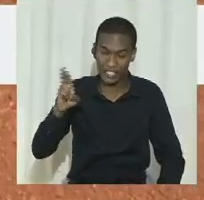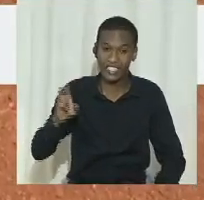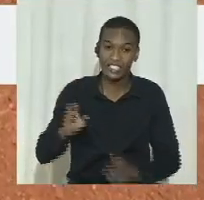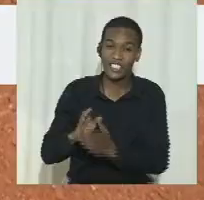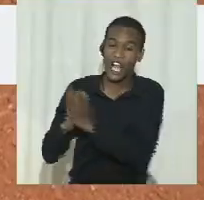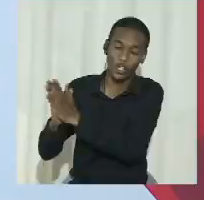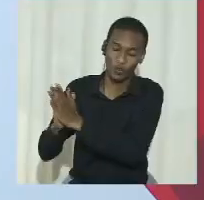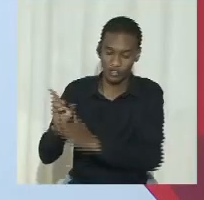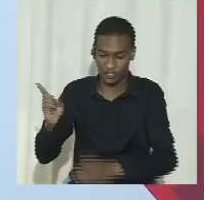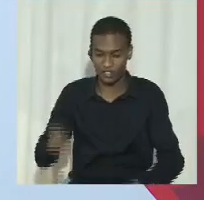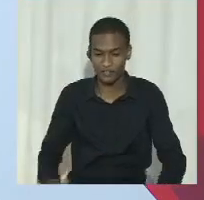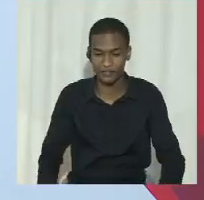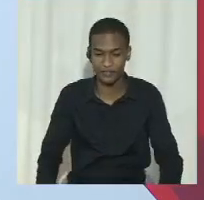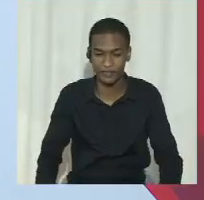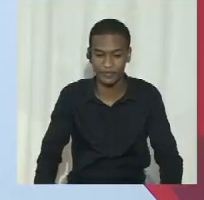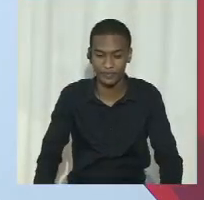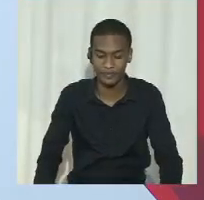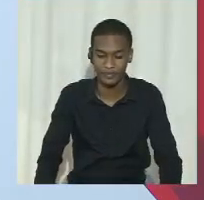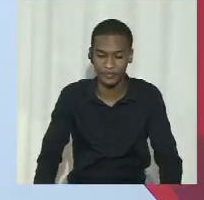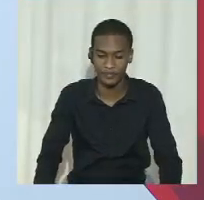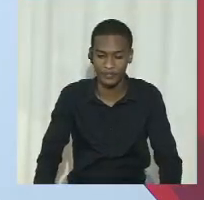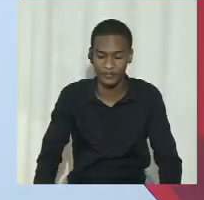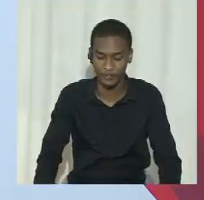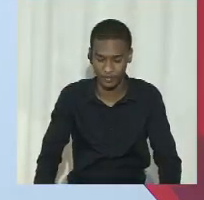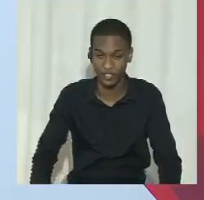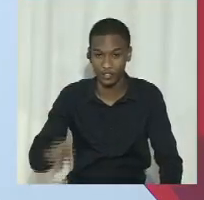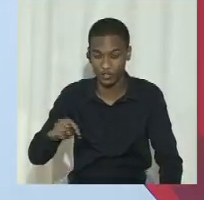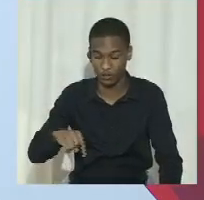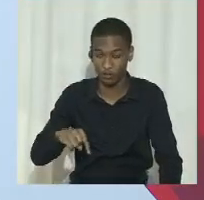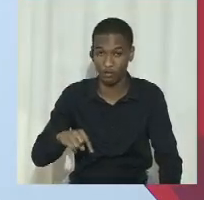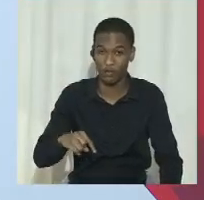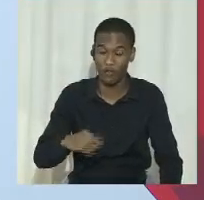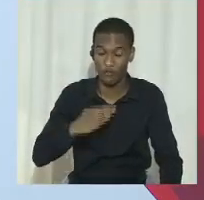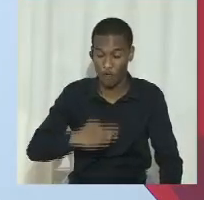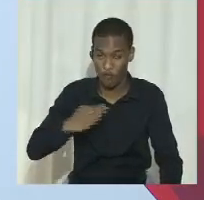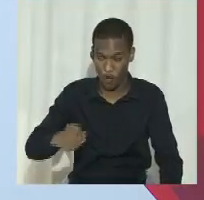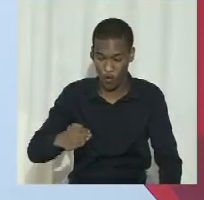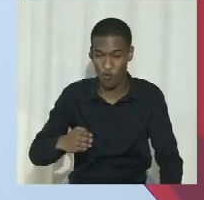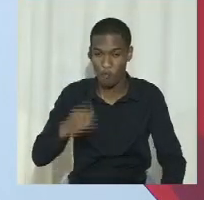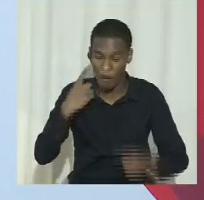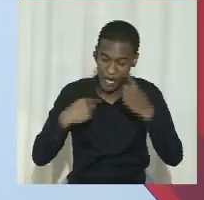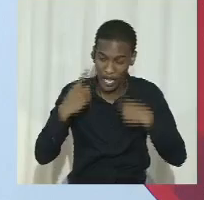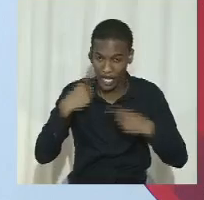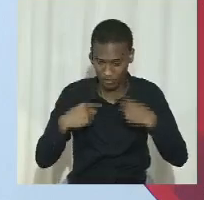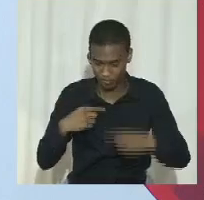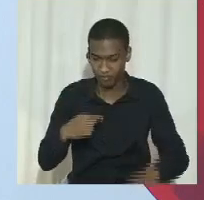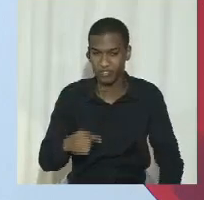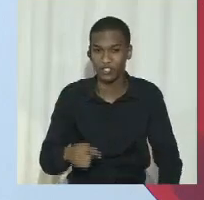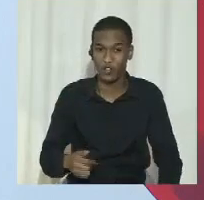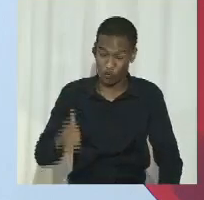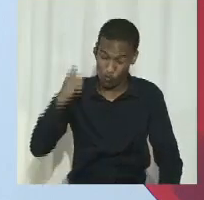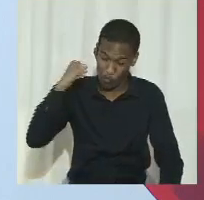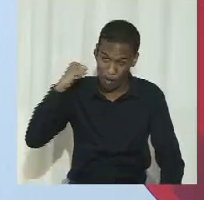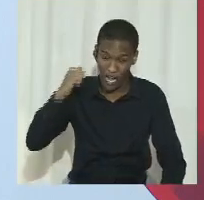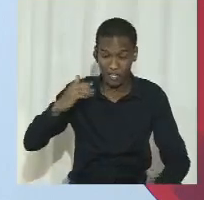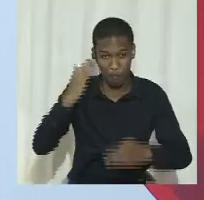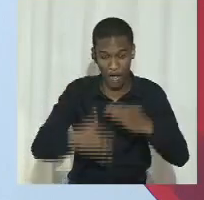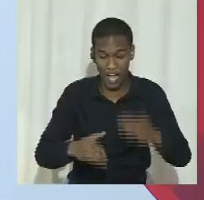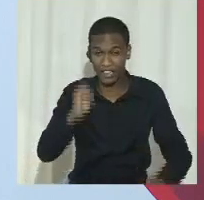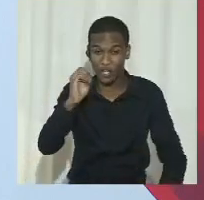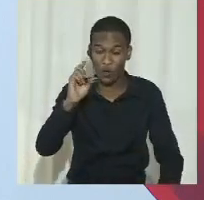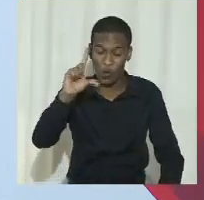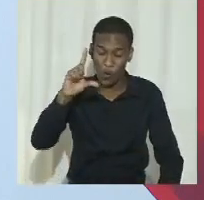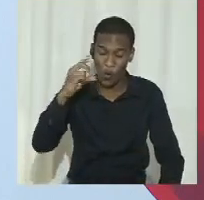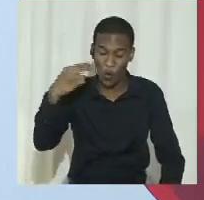izany. Vaovao mampalahelo kosa no domandro omaly teo amin'ny fahenina amin'ny 70 taonany i Olga Rabeniray ny